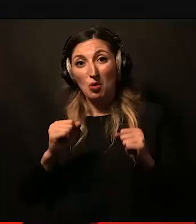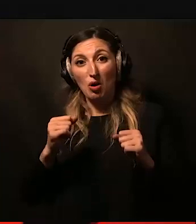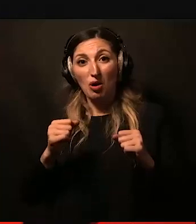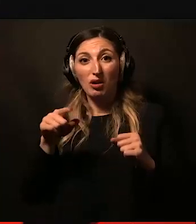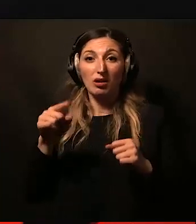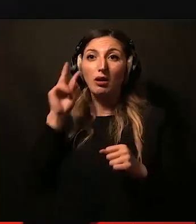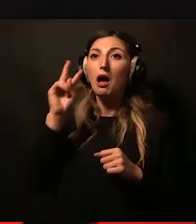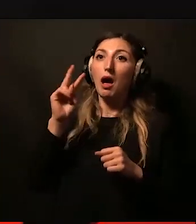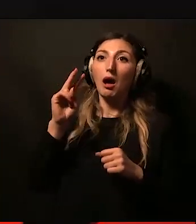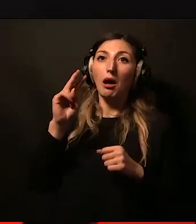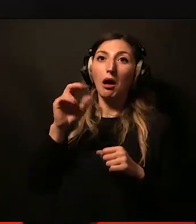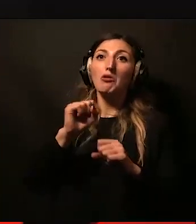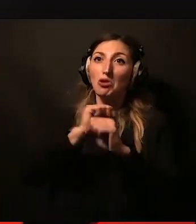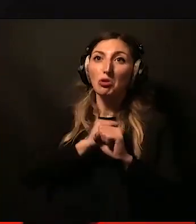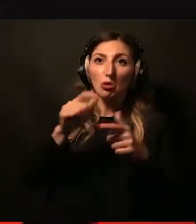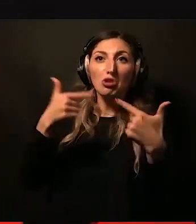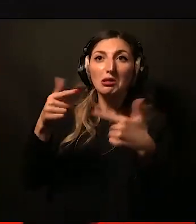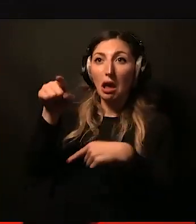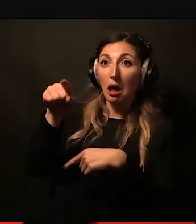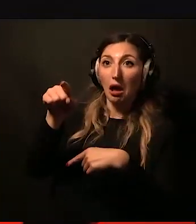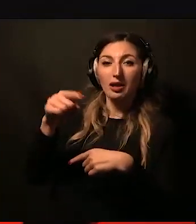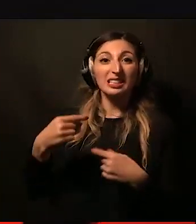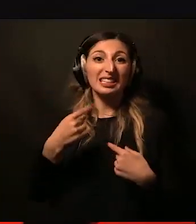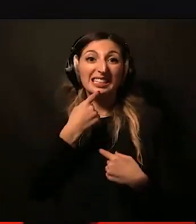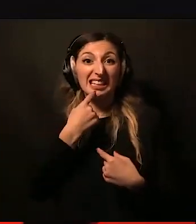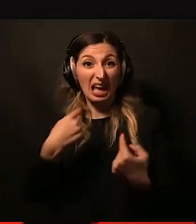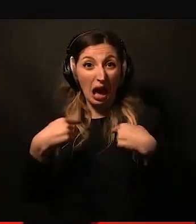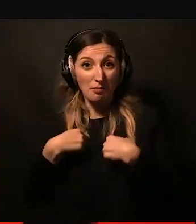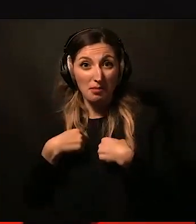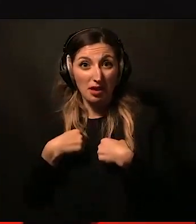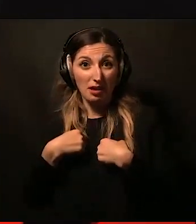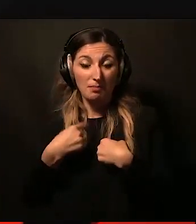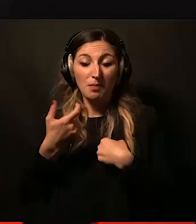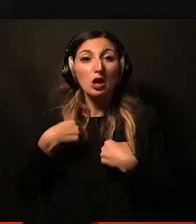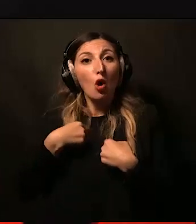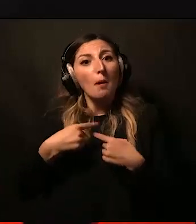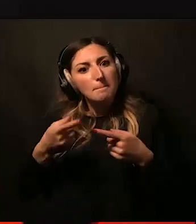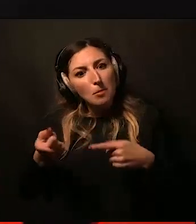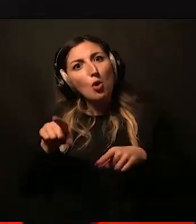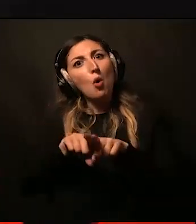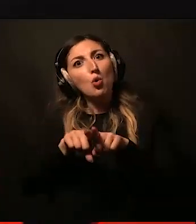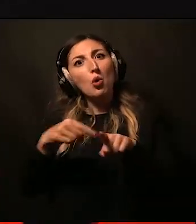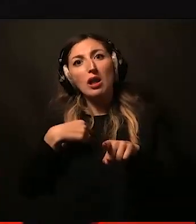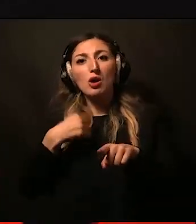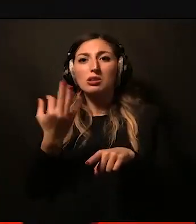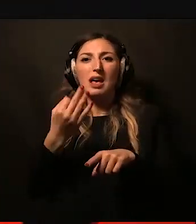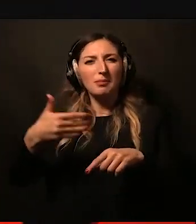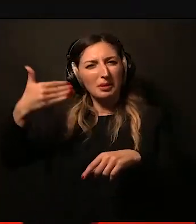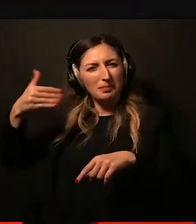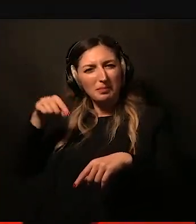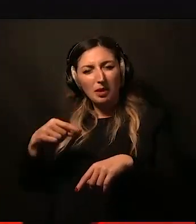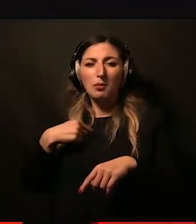per anni Anche per me non è esistita Giulia prima del suo corpo oggi